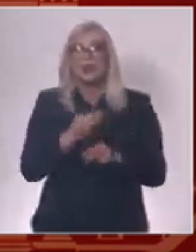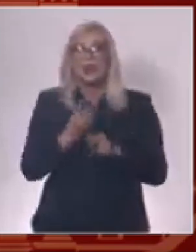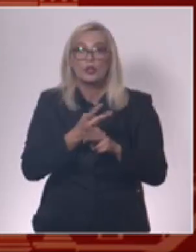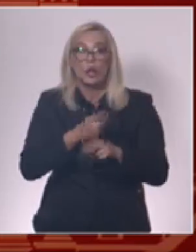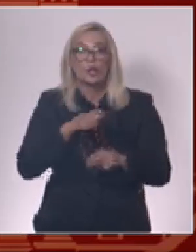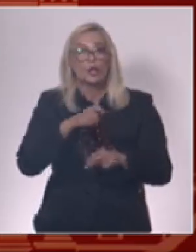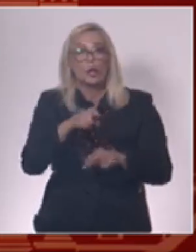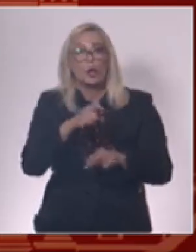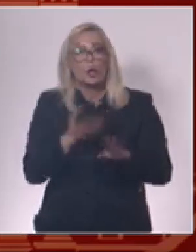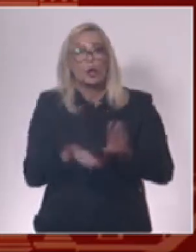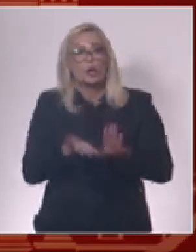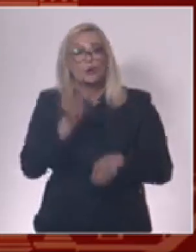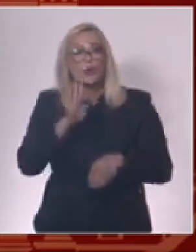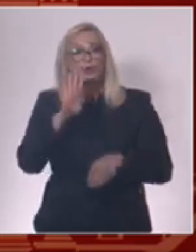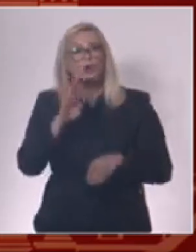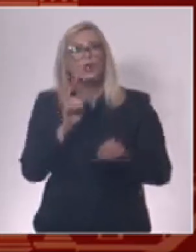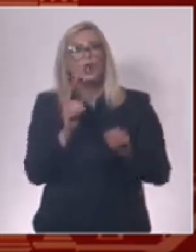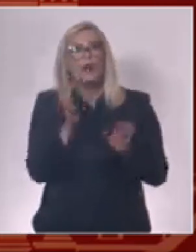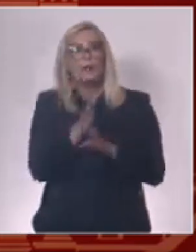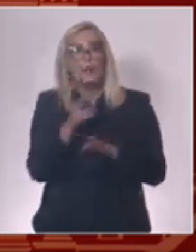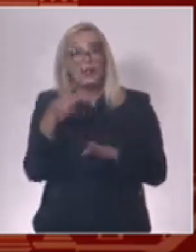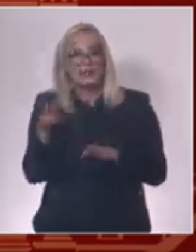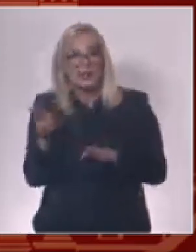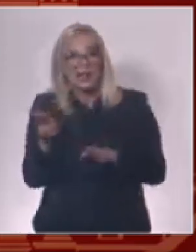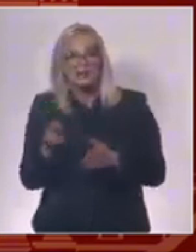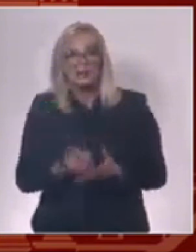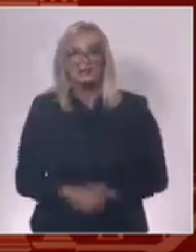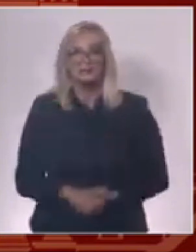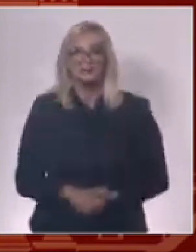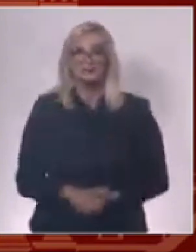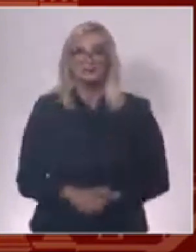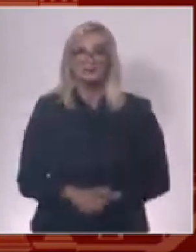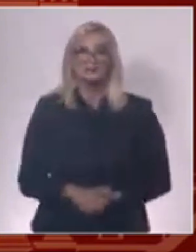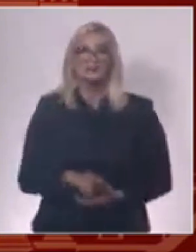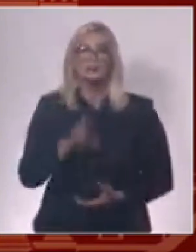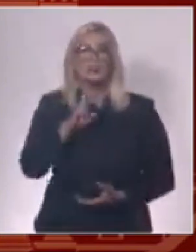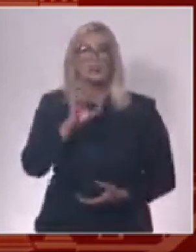4 милиарди евра. Периодот